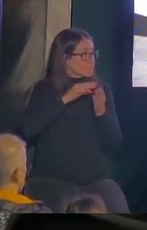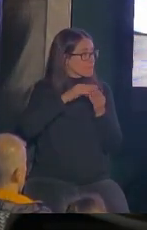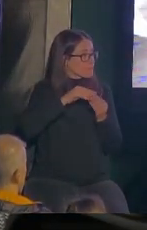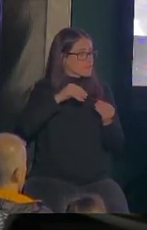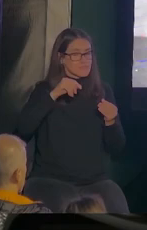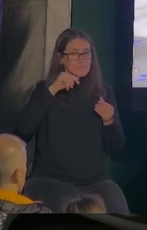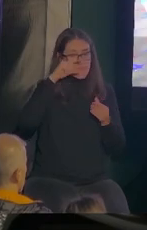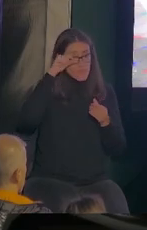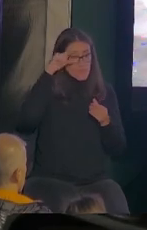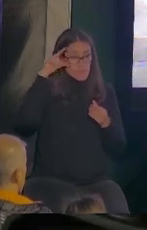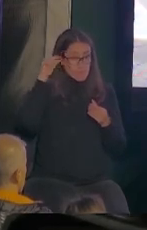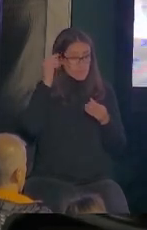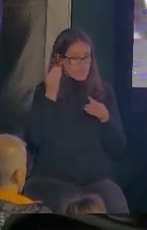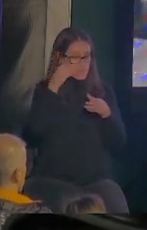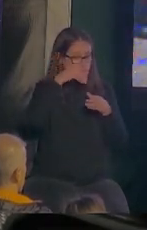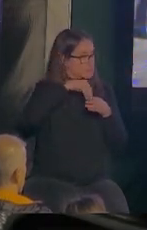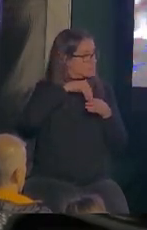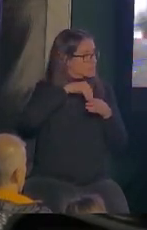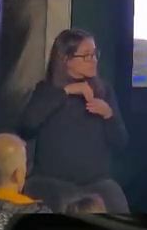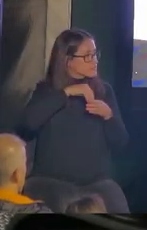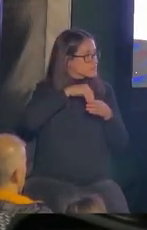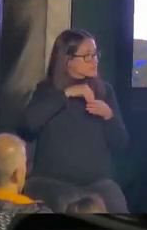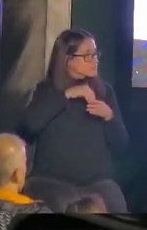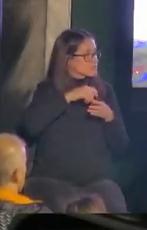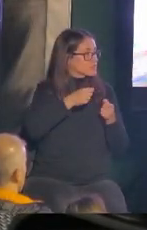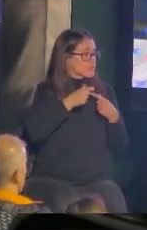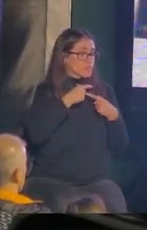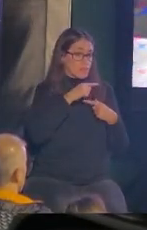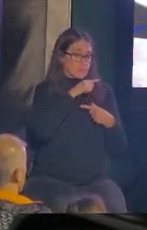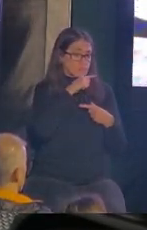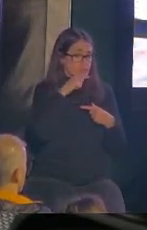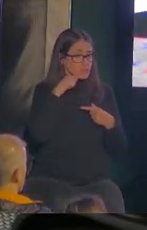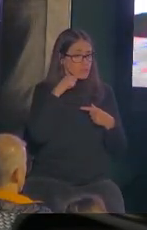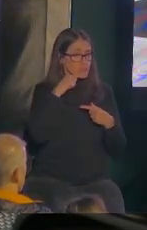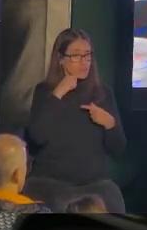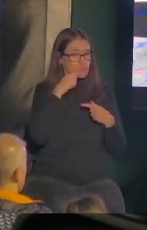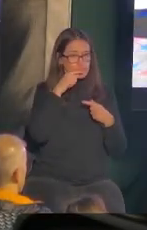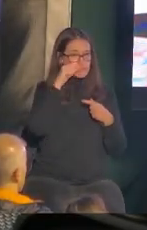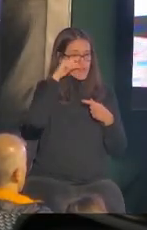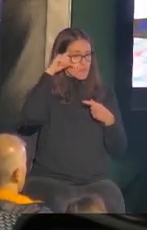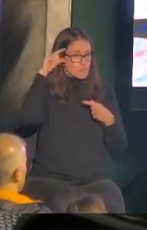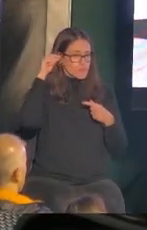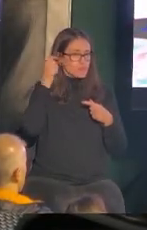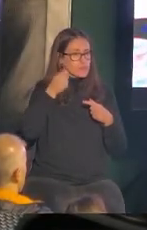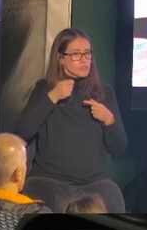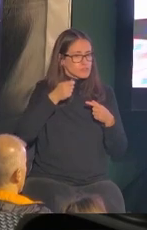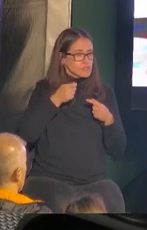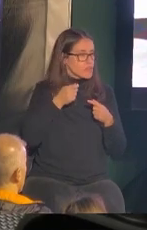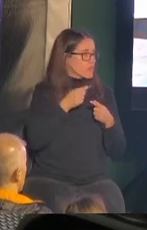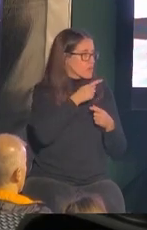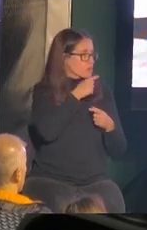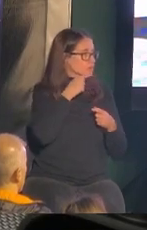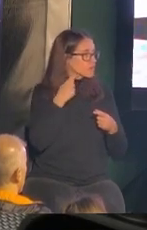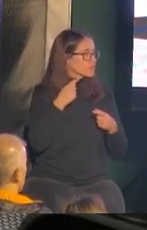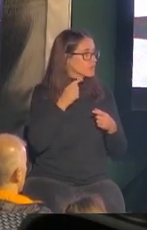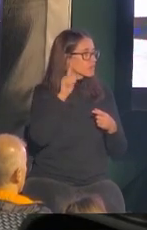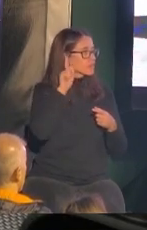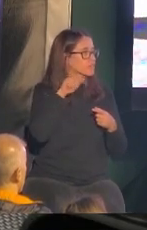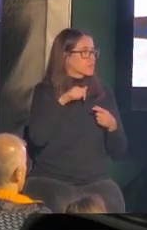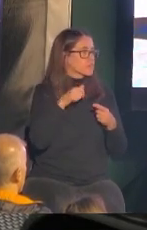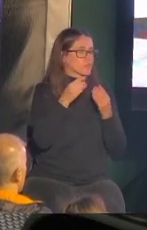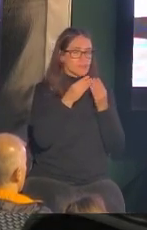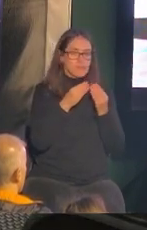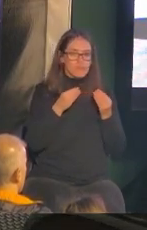el mateix, aquí ens dona sabor la pasta d'ametlla aquesta estorrada, però també ens dona molta